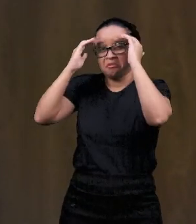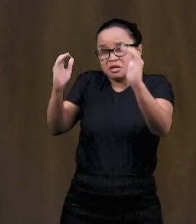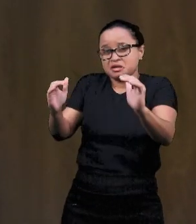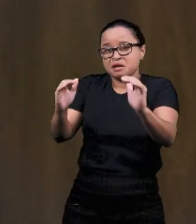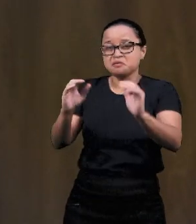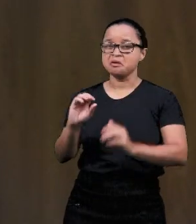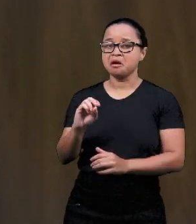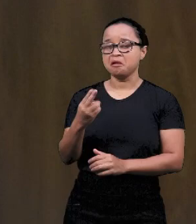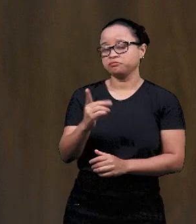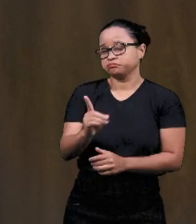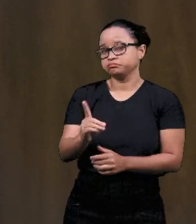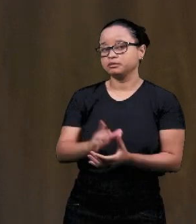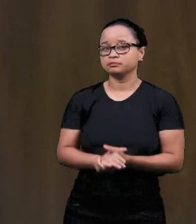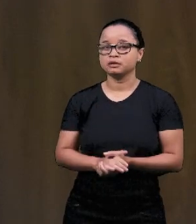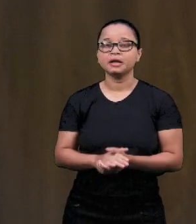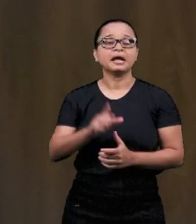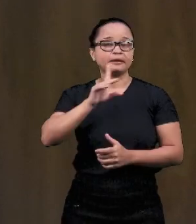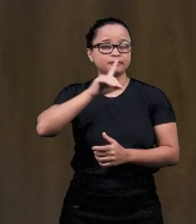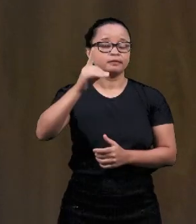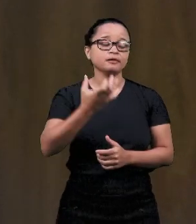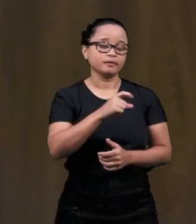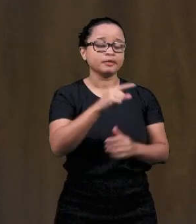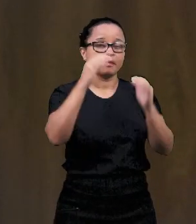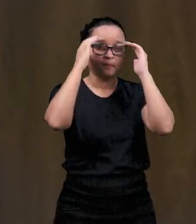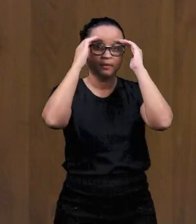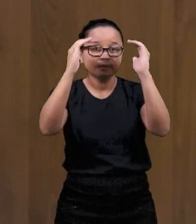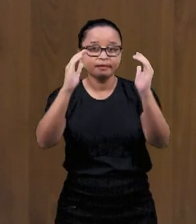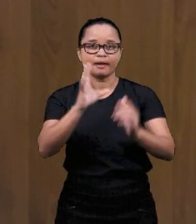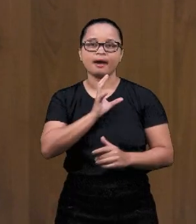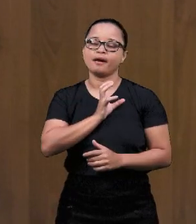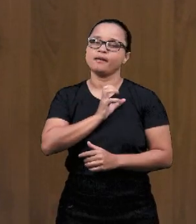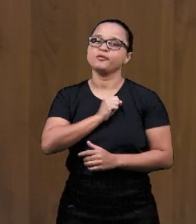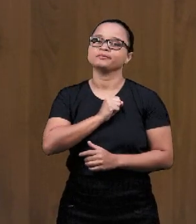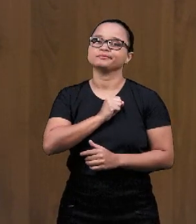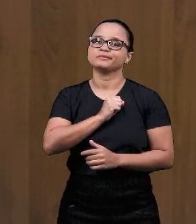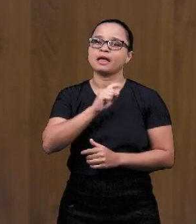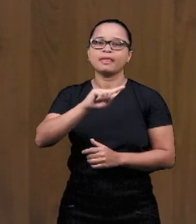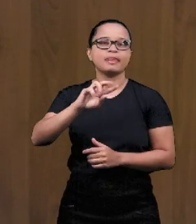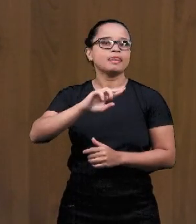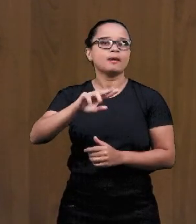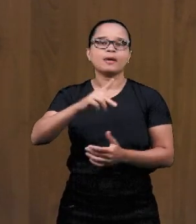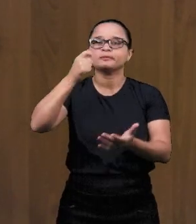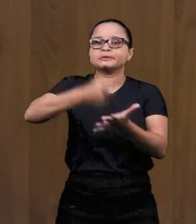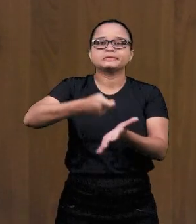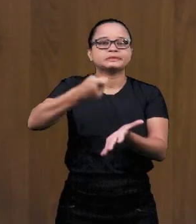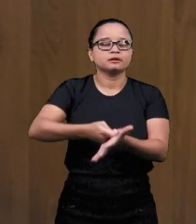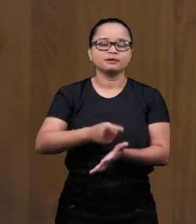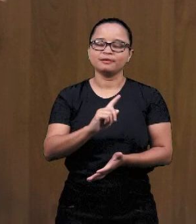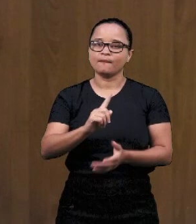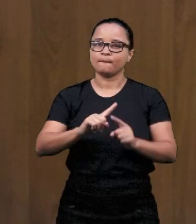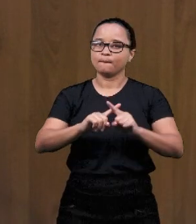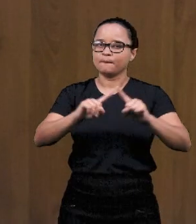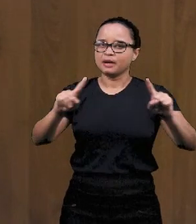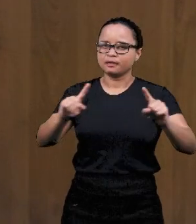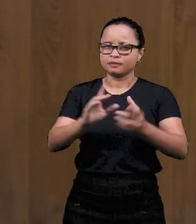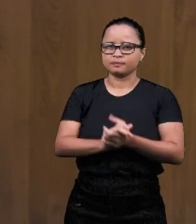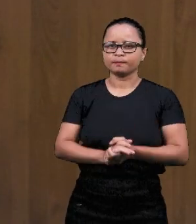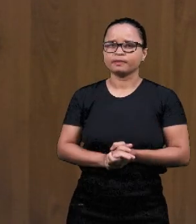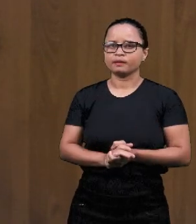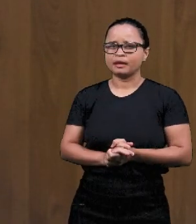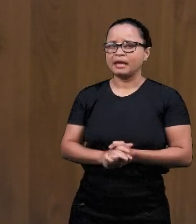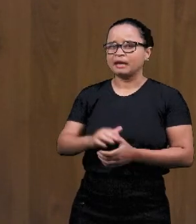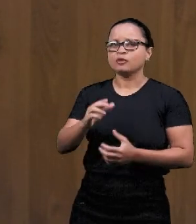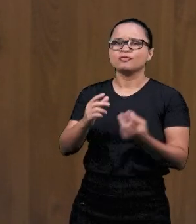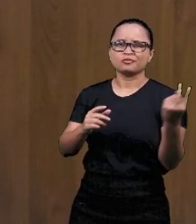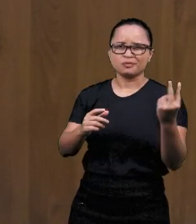voulait qu'ils obéissent par amour et pas par obligation. Il se trouve que Adam et Ève ont choisi